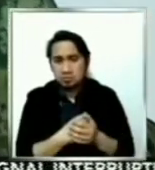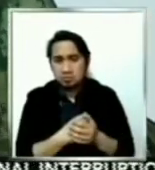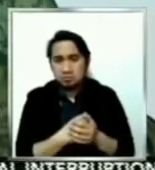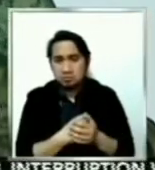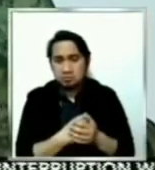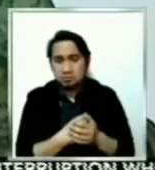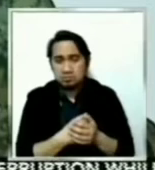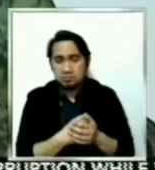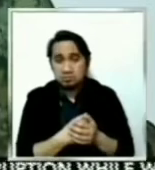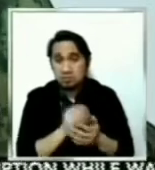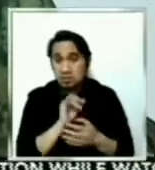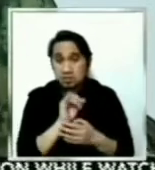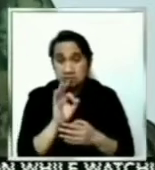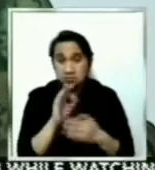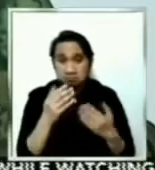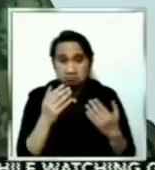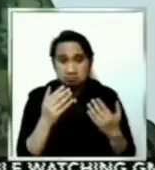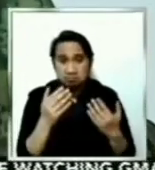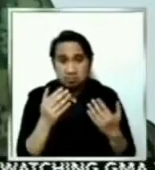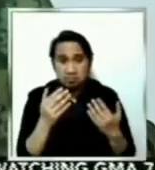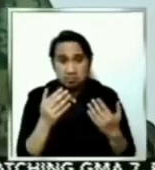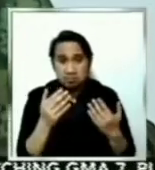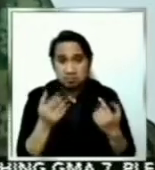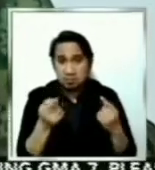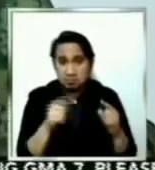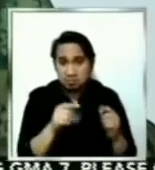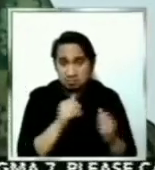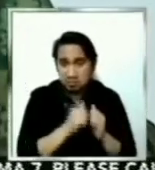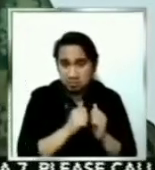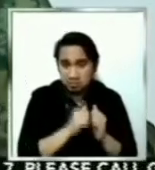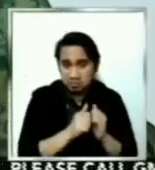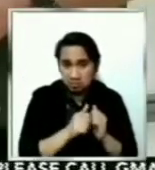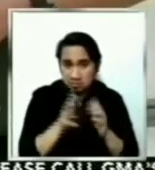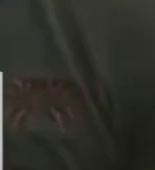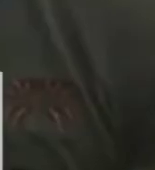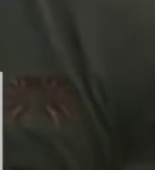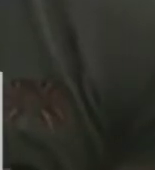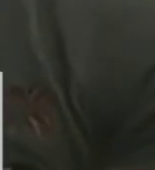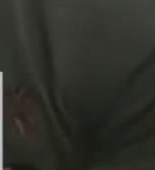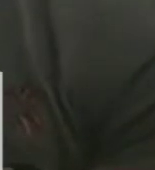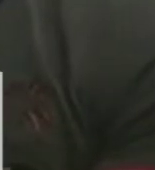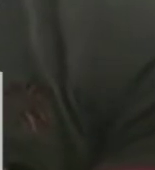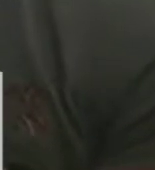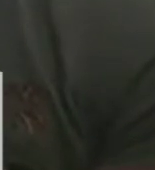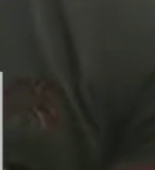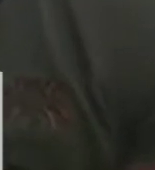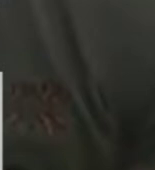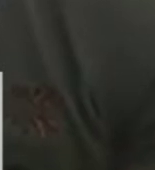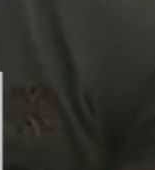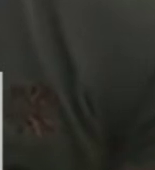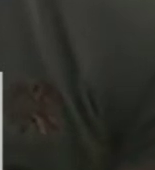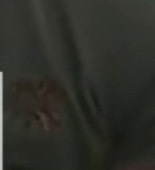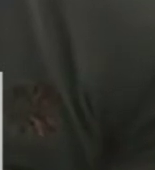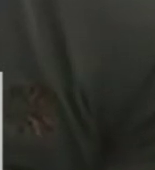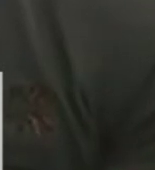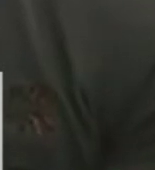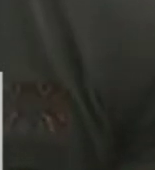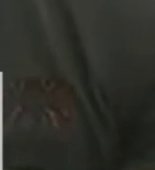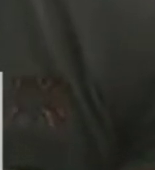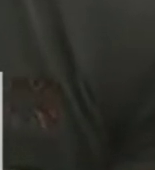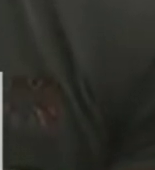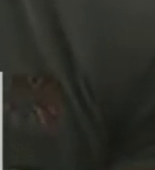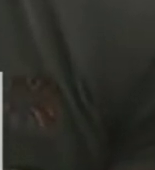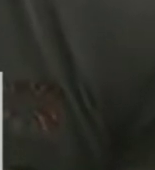kumbaga, kung may nangyaring ganyan, papabayaan mo ba na may mangyaring ganyan? So, dapat hindi. Walang, yung wheel lang, tapos